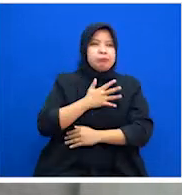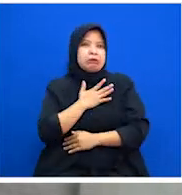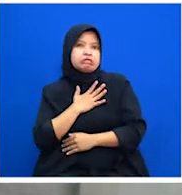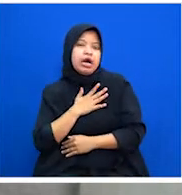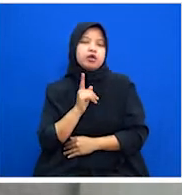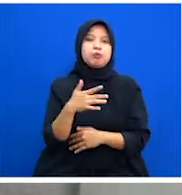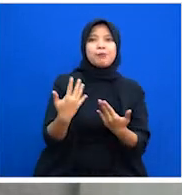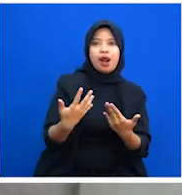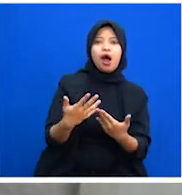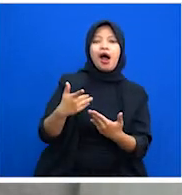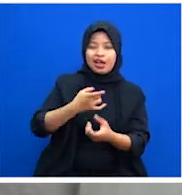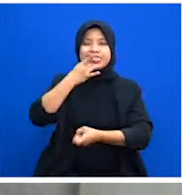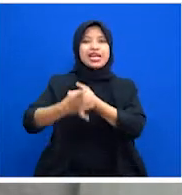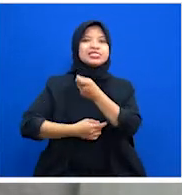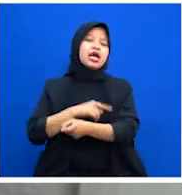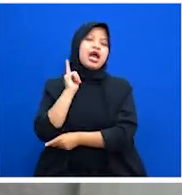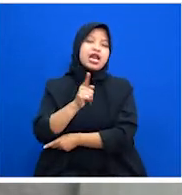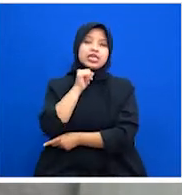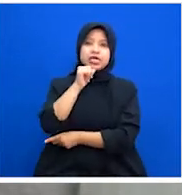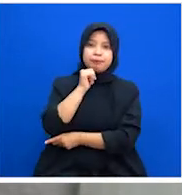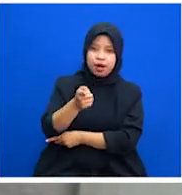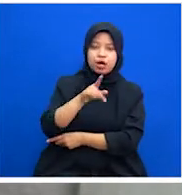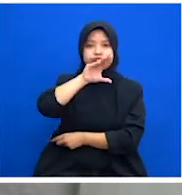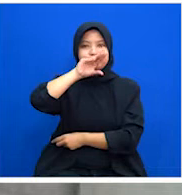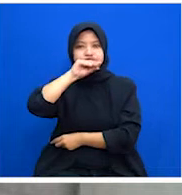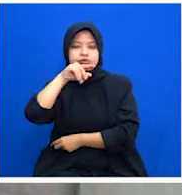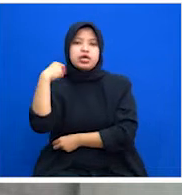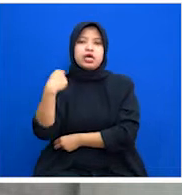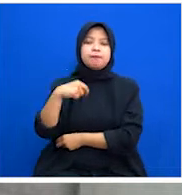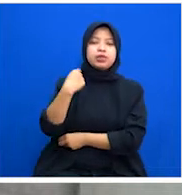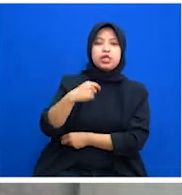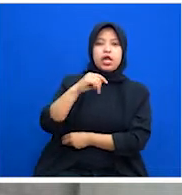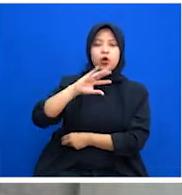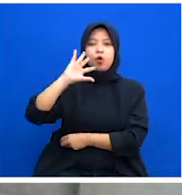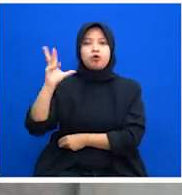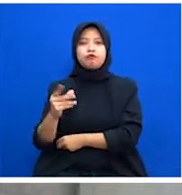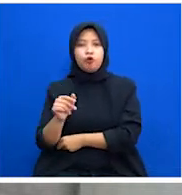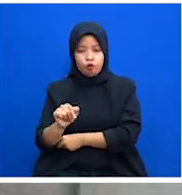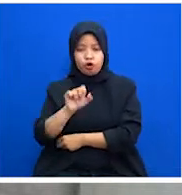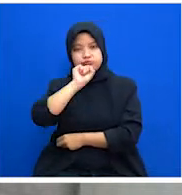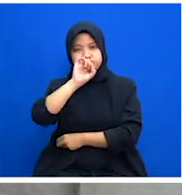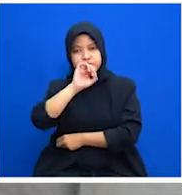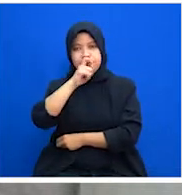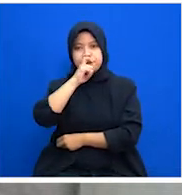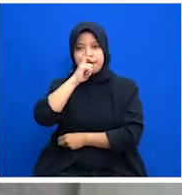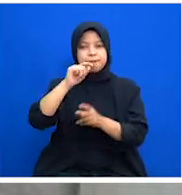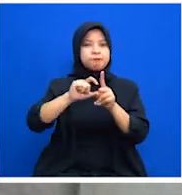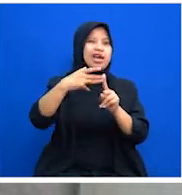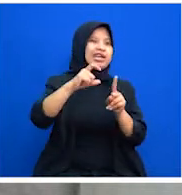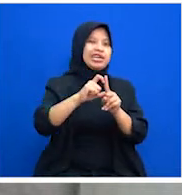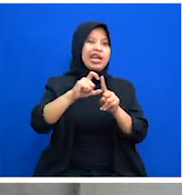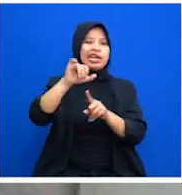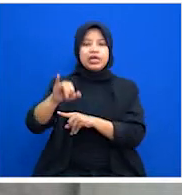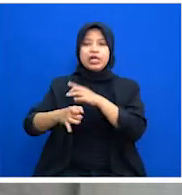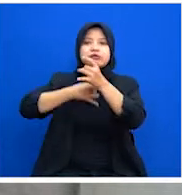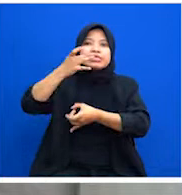Nah hal ini kemudian diklarifikasi salah satunya oleh juru bicara Kementerian kominfo Republik Indonesia Yaitu Pak Dedi Permadi yang